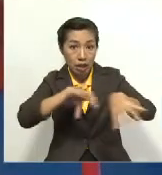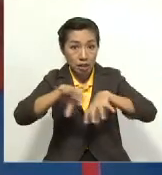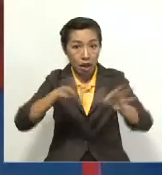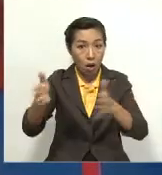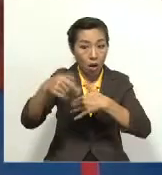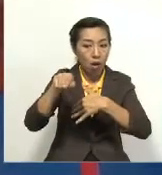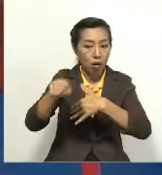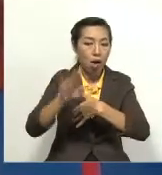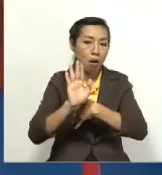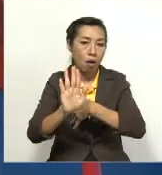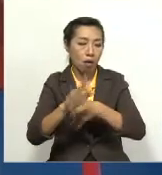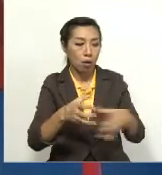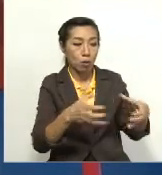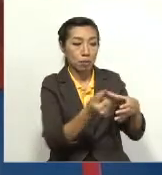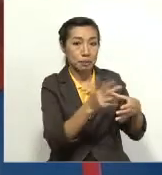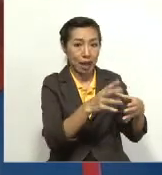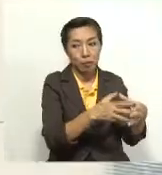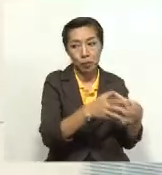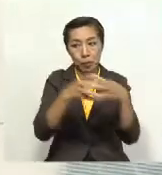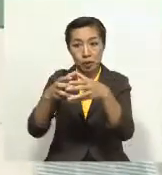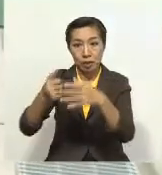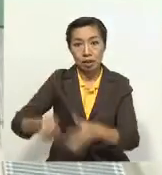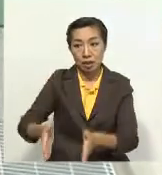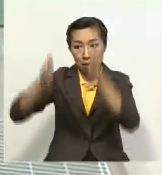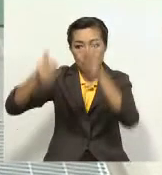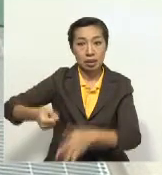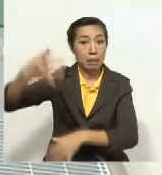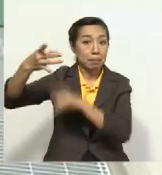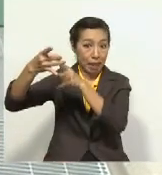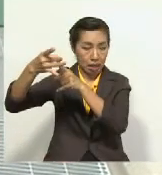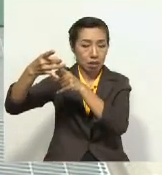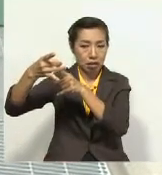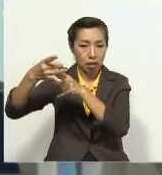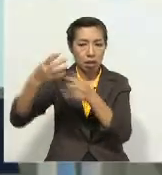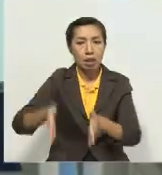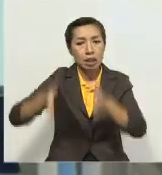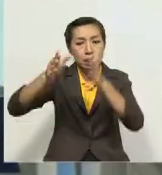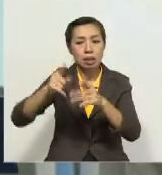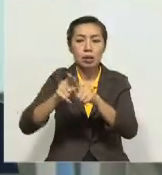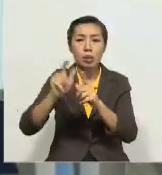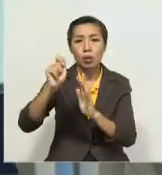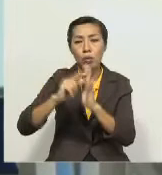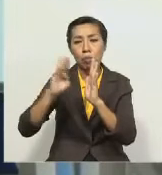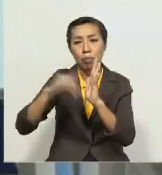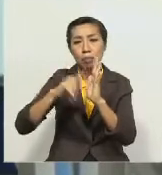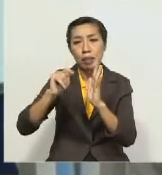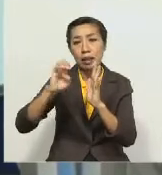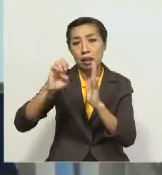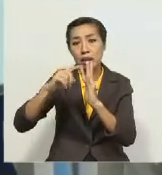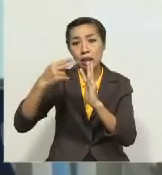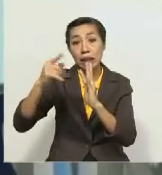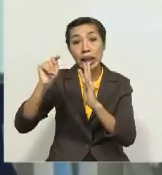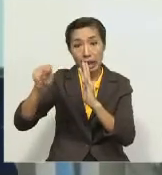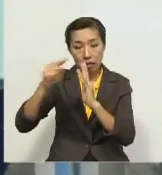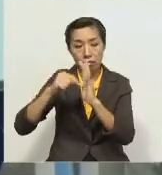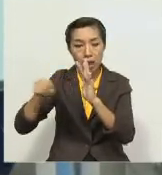ป่าไว้โดยเฉพาะซึ่งผู้ป่วยจะได้รับการรักษาที่ชั้น8ศูนย์ศัลยกรรมอุบัติเหตุตึกอุบัติเหตุ14ชั้นตั้งแต่เคลื่อนย้ายมาโรงพย